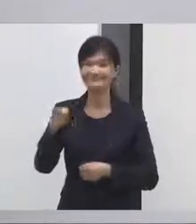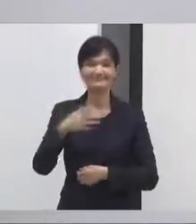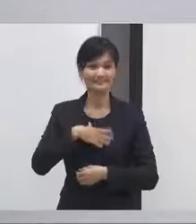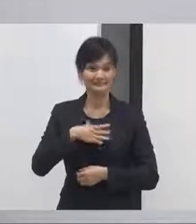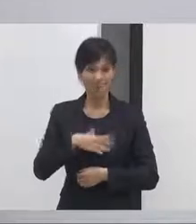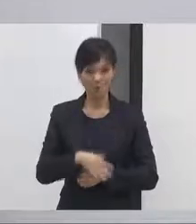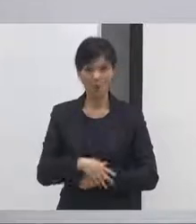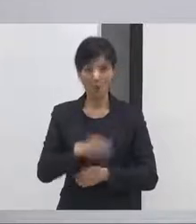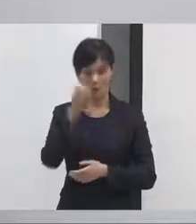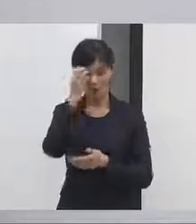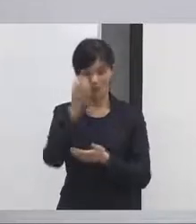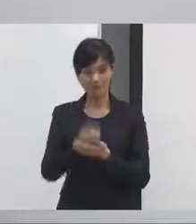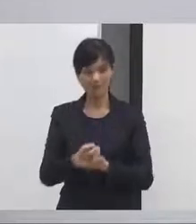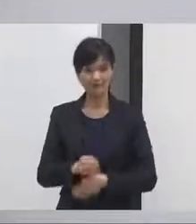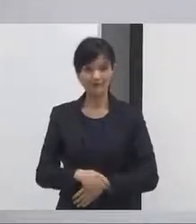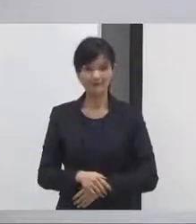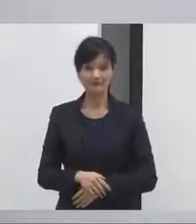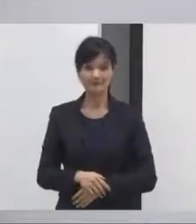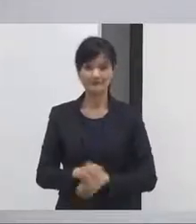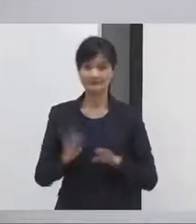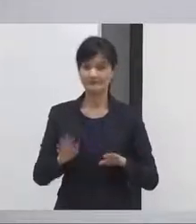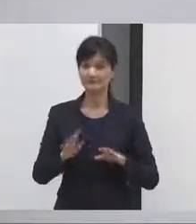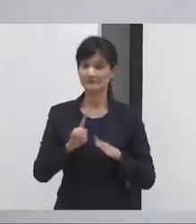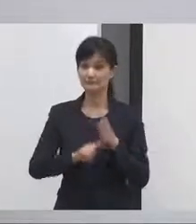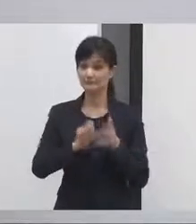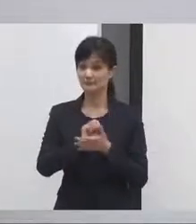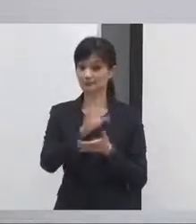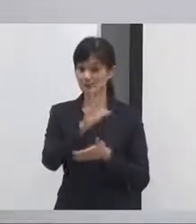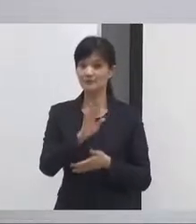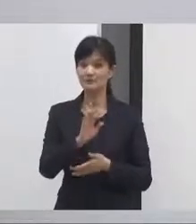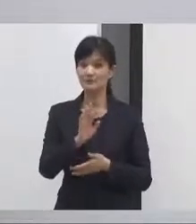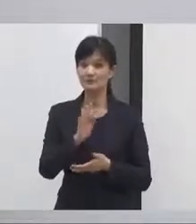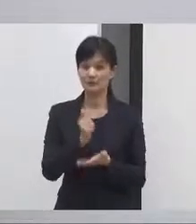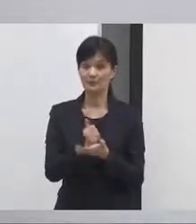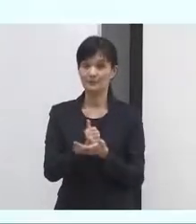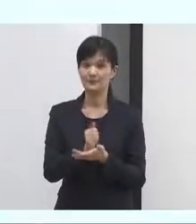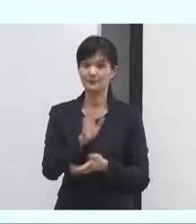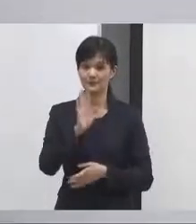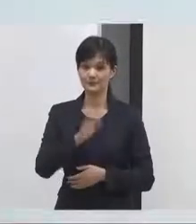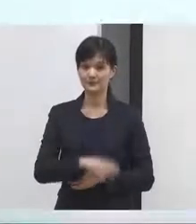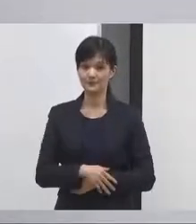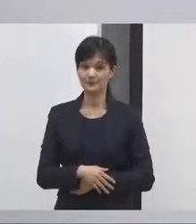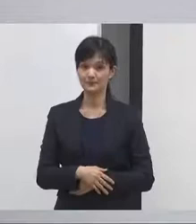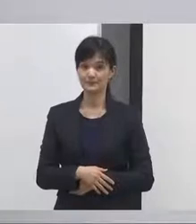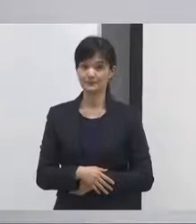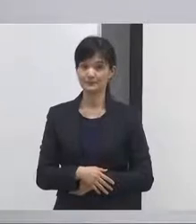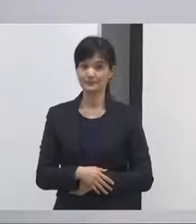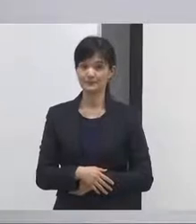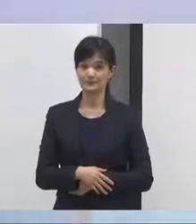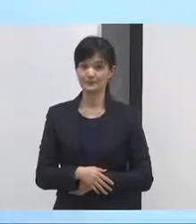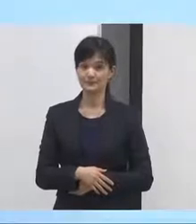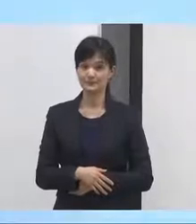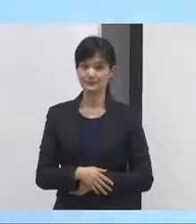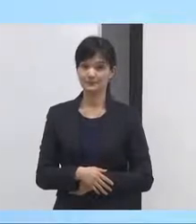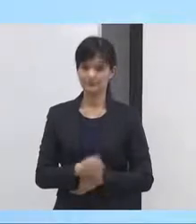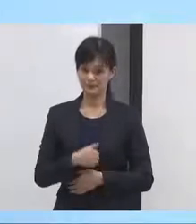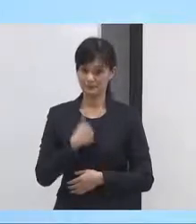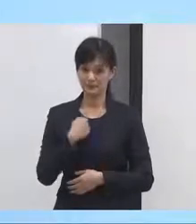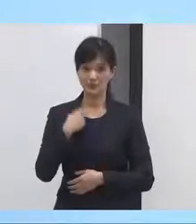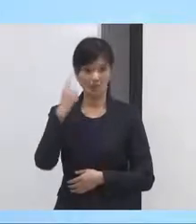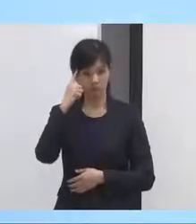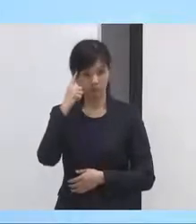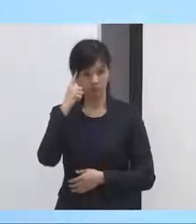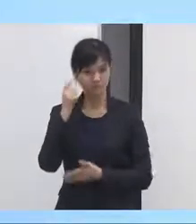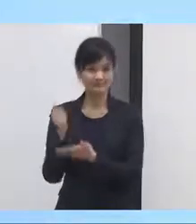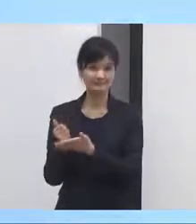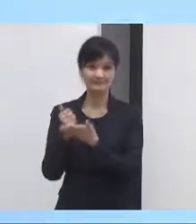哎我们现在 Slido 不通是吗？哦，然后另外一个是我其实很想请顺林来帮